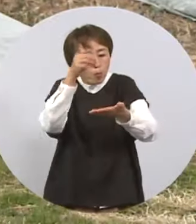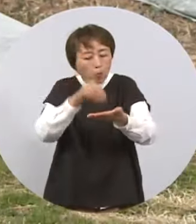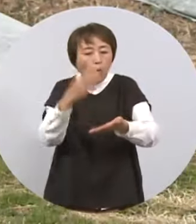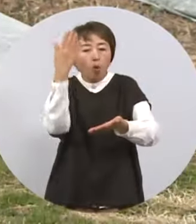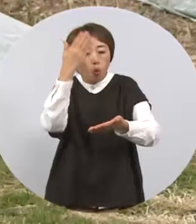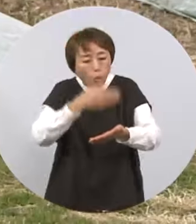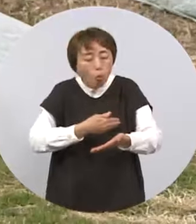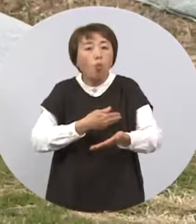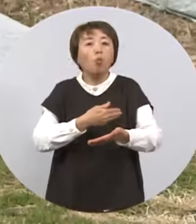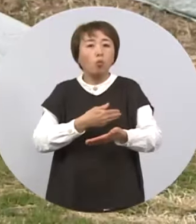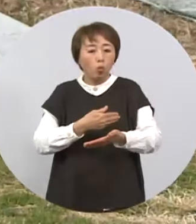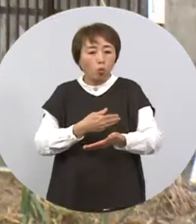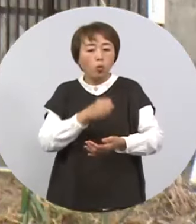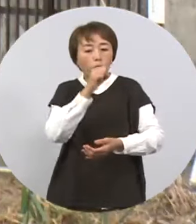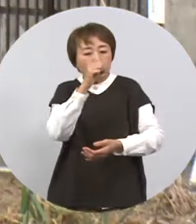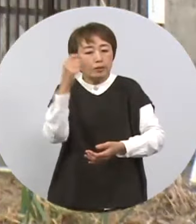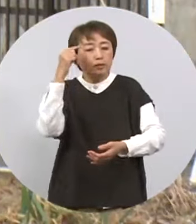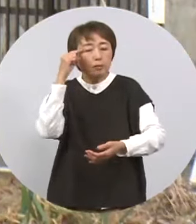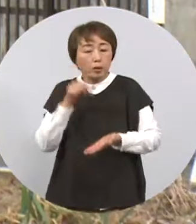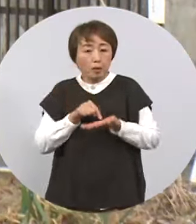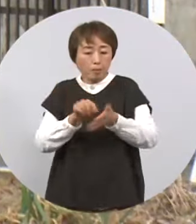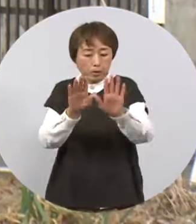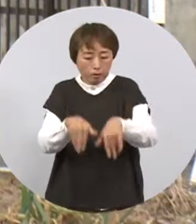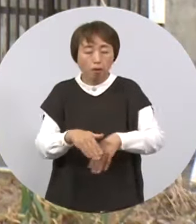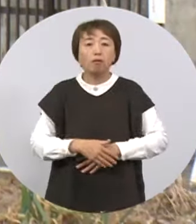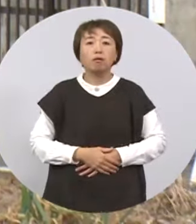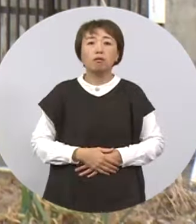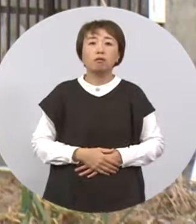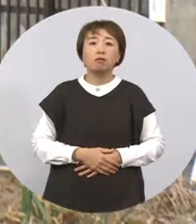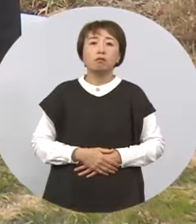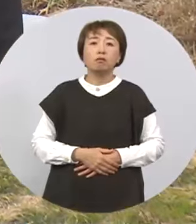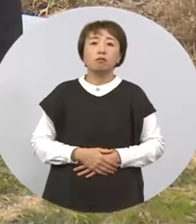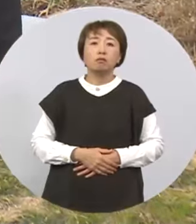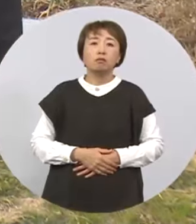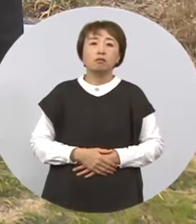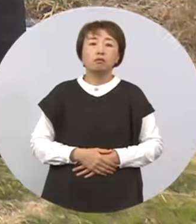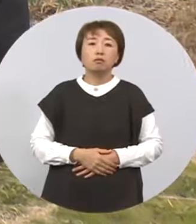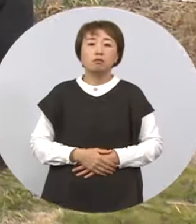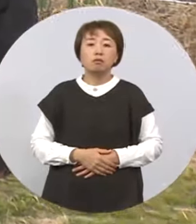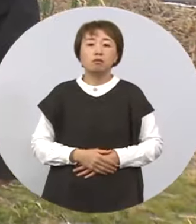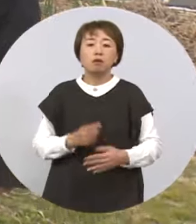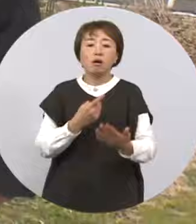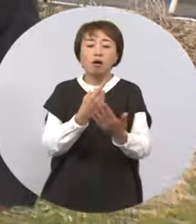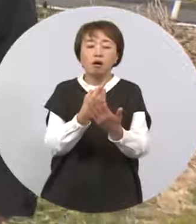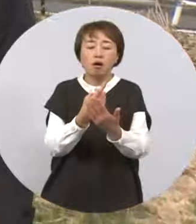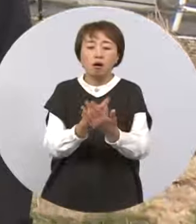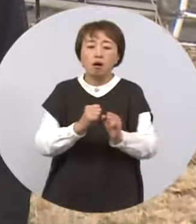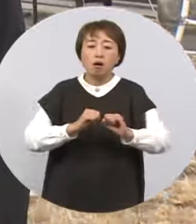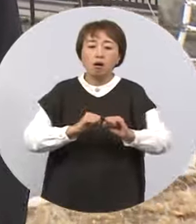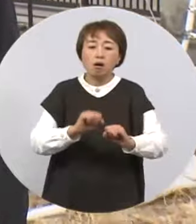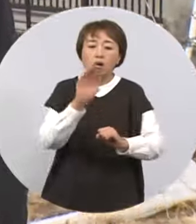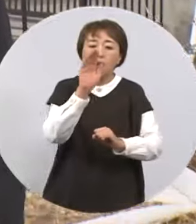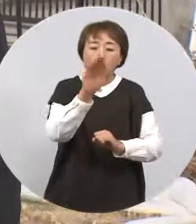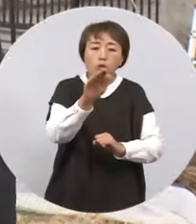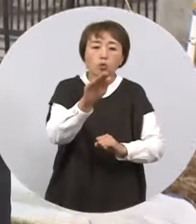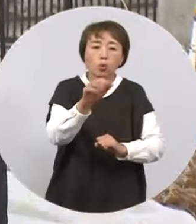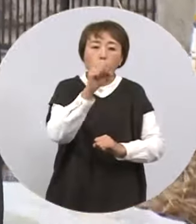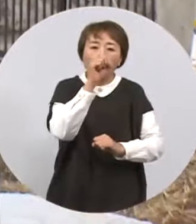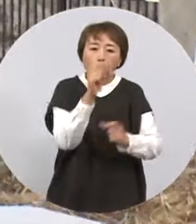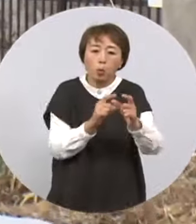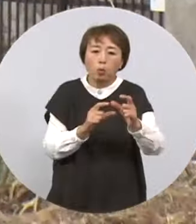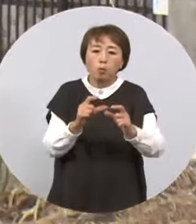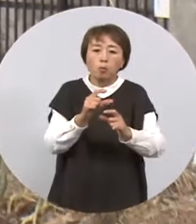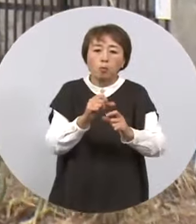りまして、で申し込みをさせていただいた次第です。はい、 参加されてから良くなったなって思うことって何かあり